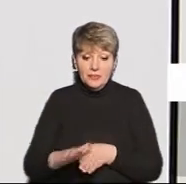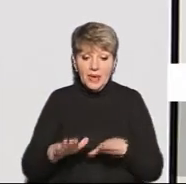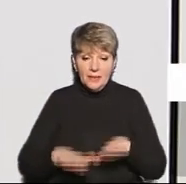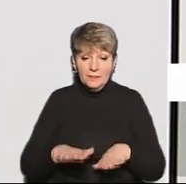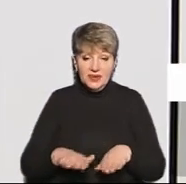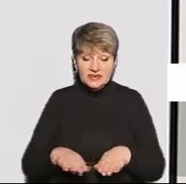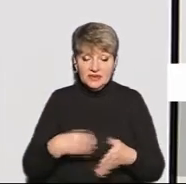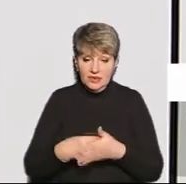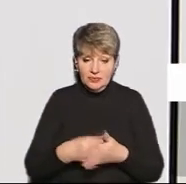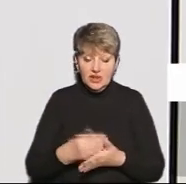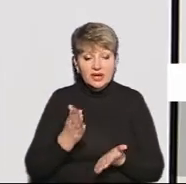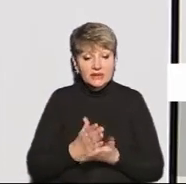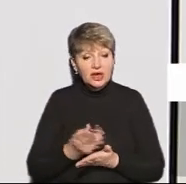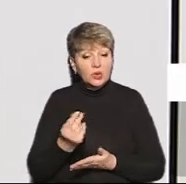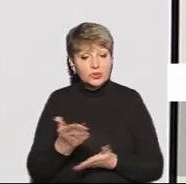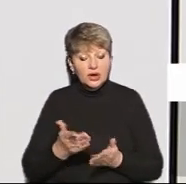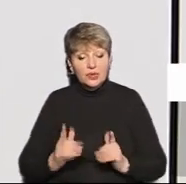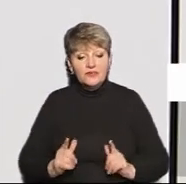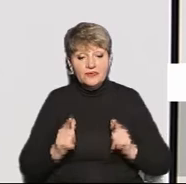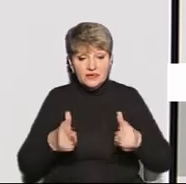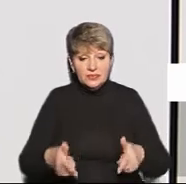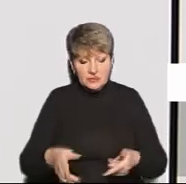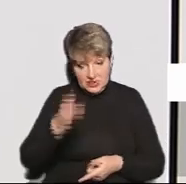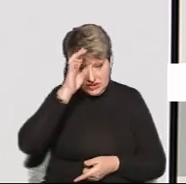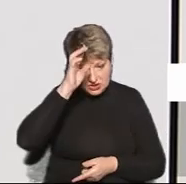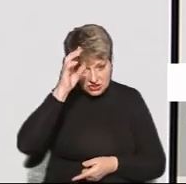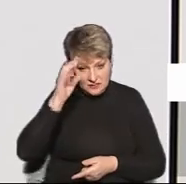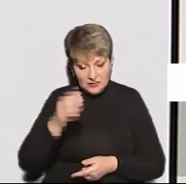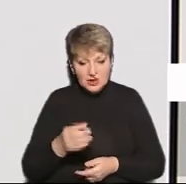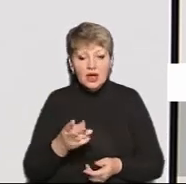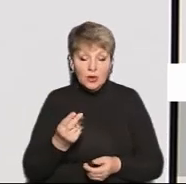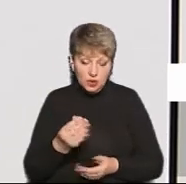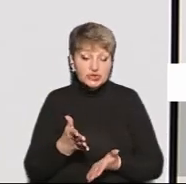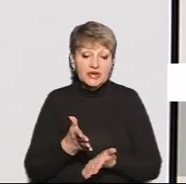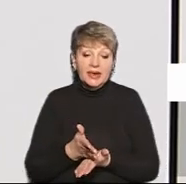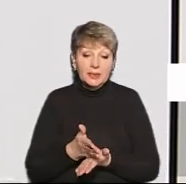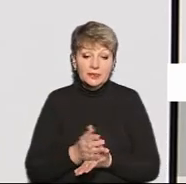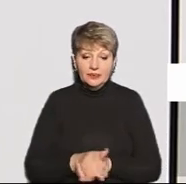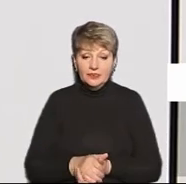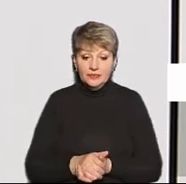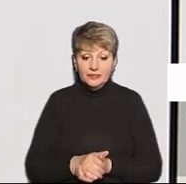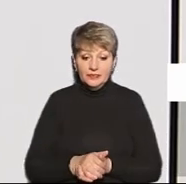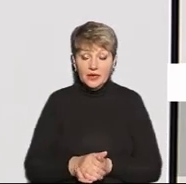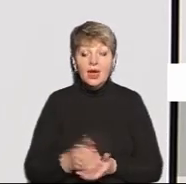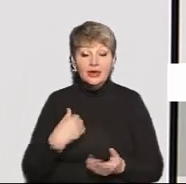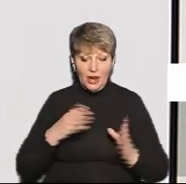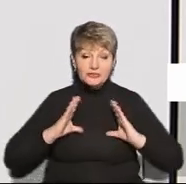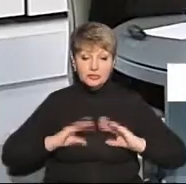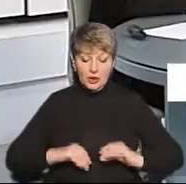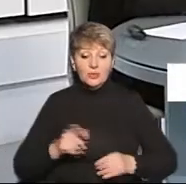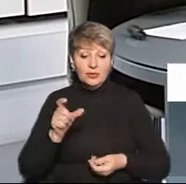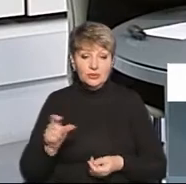і є кошти, які надійшли згідно державної субвенції. Тобто кошти на це є. Теж заспокоює